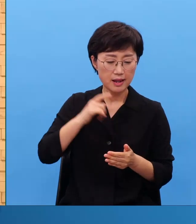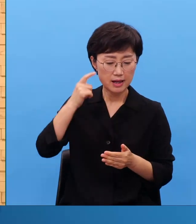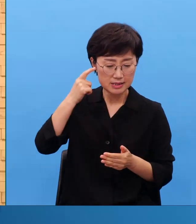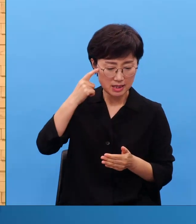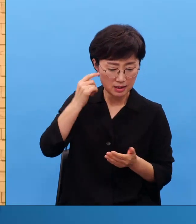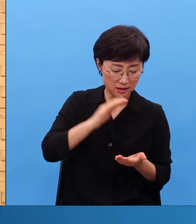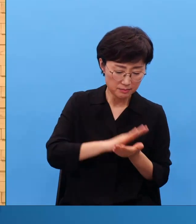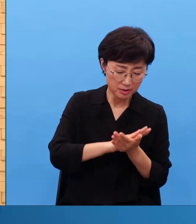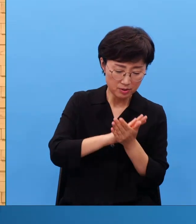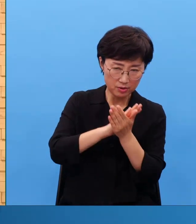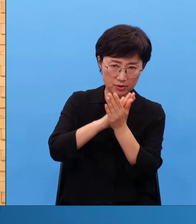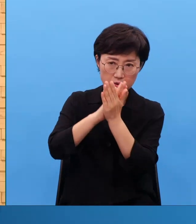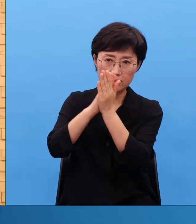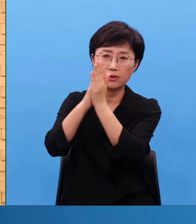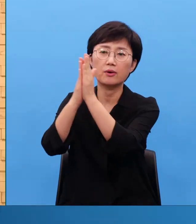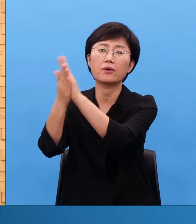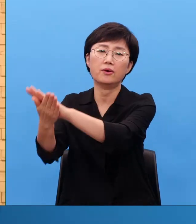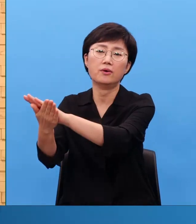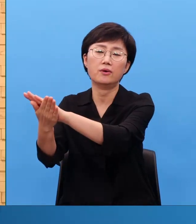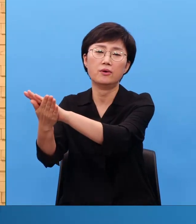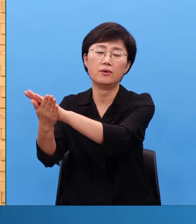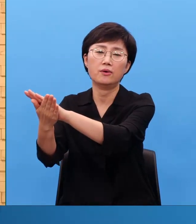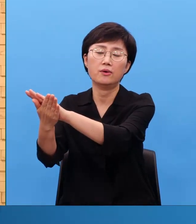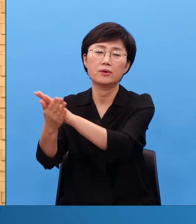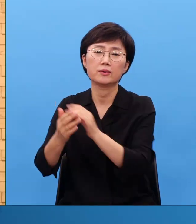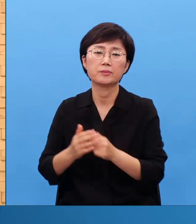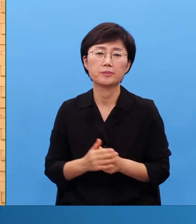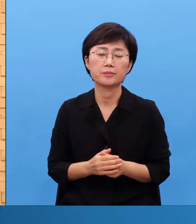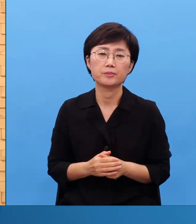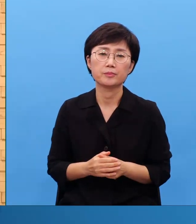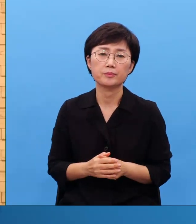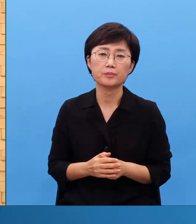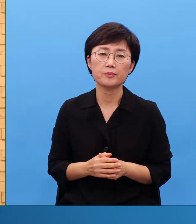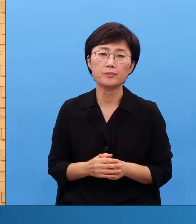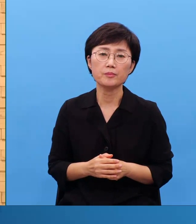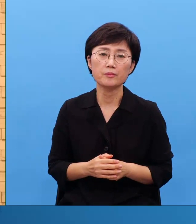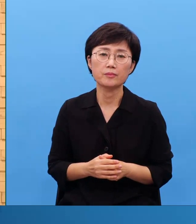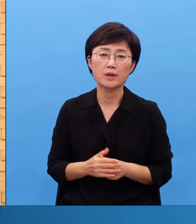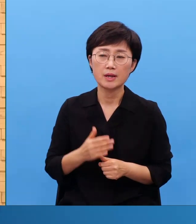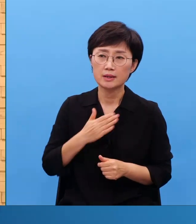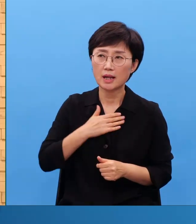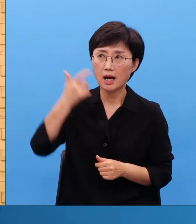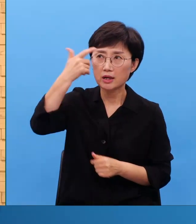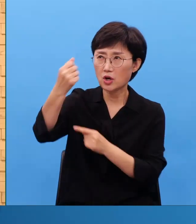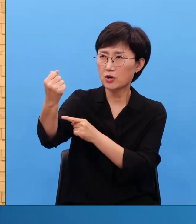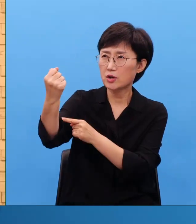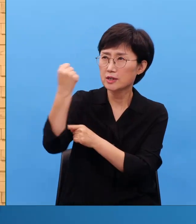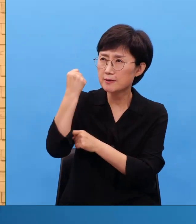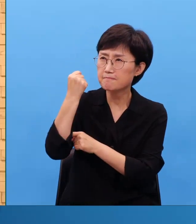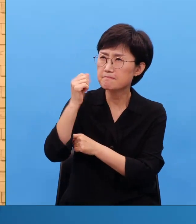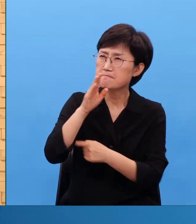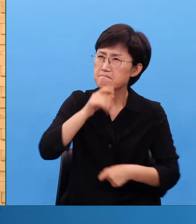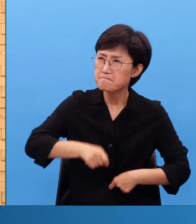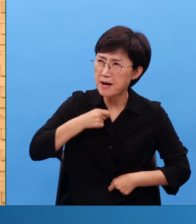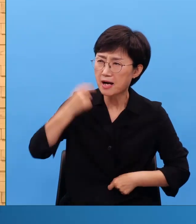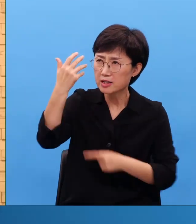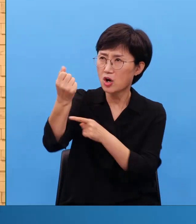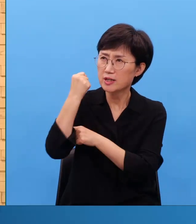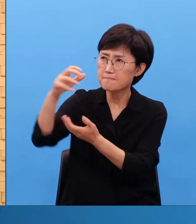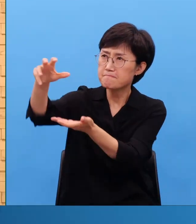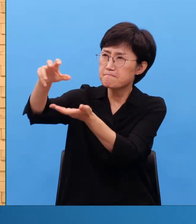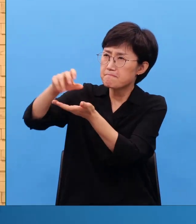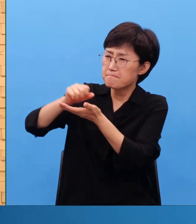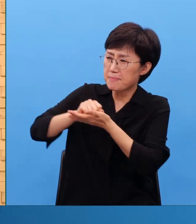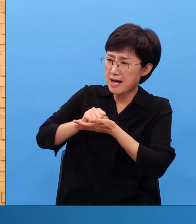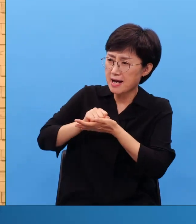strength and spiritual power and that is renewed, that's when you start to have change in your thoughts 내가 and your mind 영적인 as 힘을 well. 정말 얻을 때 반드시